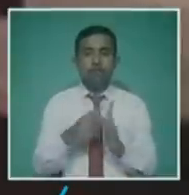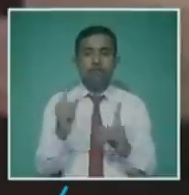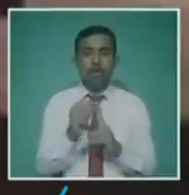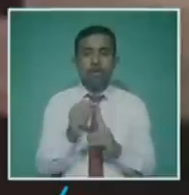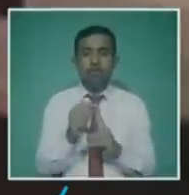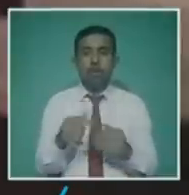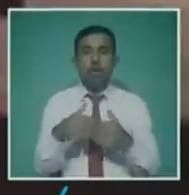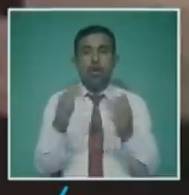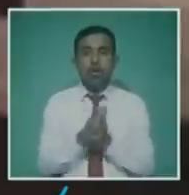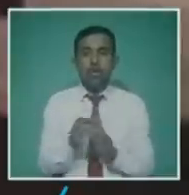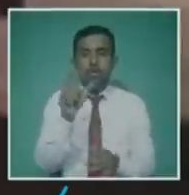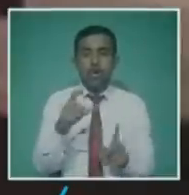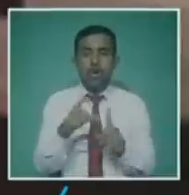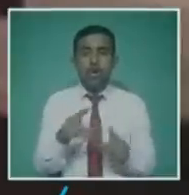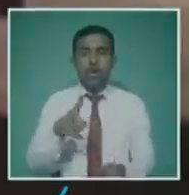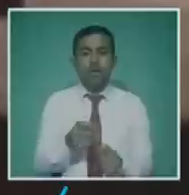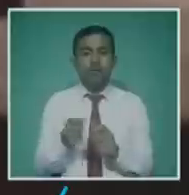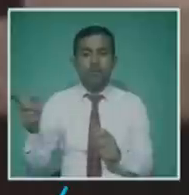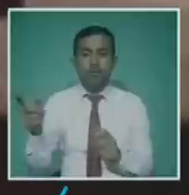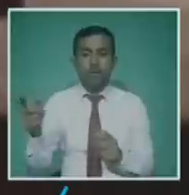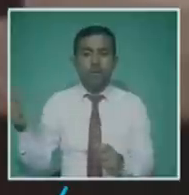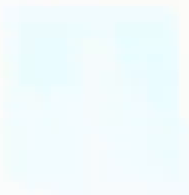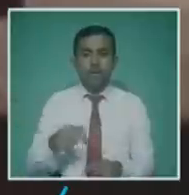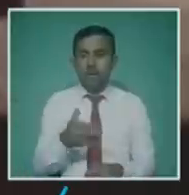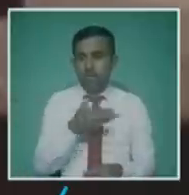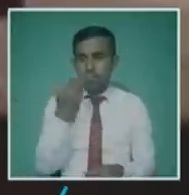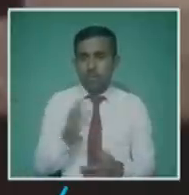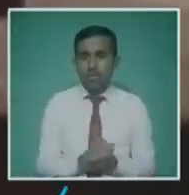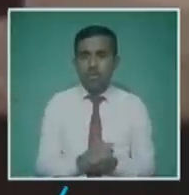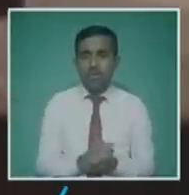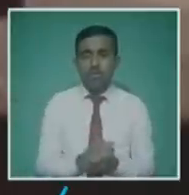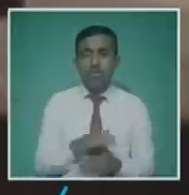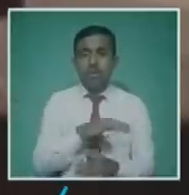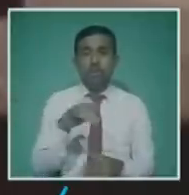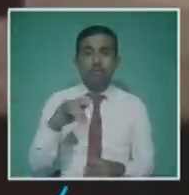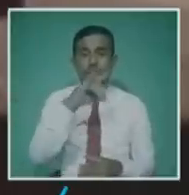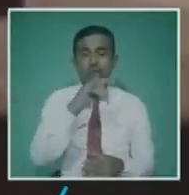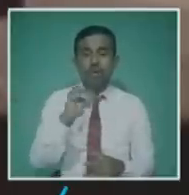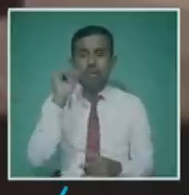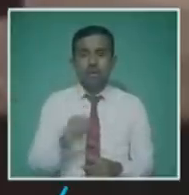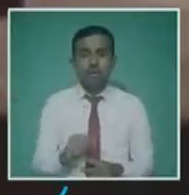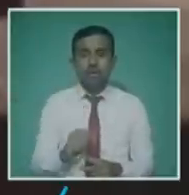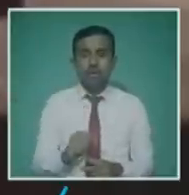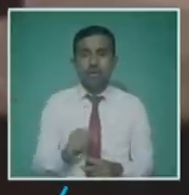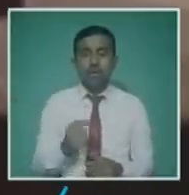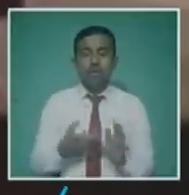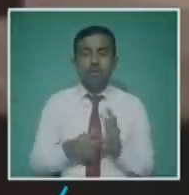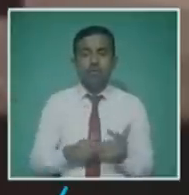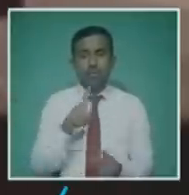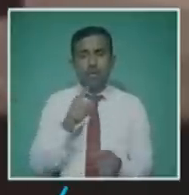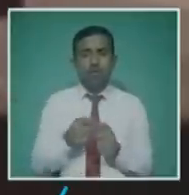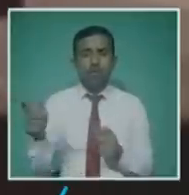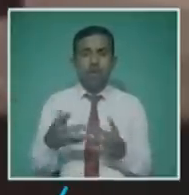දැන් ඕනම කෙනෙකුට ඩොලර් 200ක් ගෙවුවම එන්න හැකියාව තියෙනවා. ඒ වගේම සිවිල් ඒවියේෂන් එකේ රුපියල් 60000ක් නෙවෙයි එක රුපියලක්වත් ගෙවලා